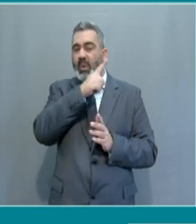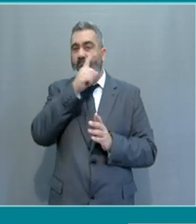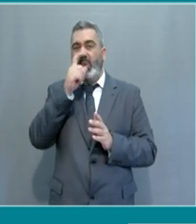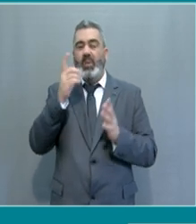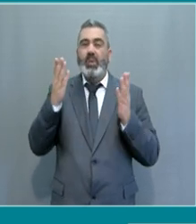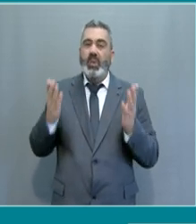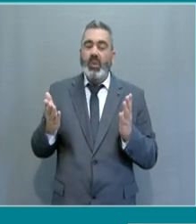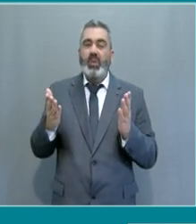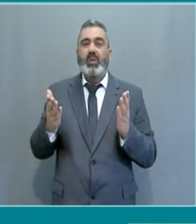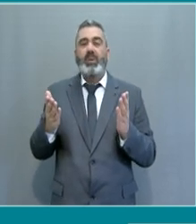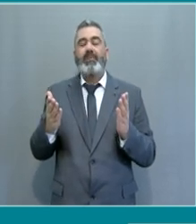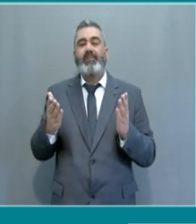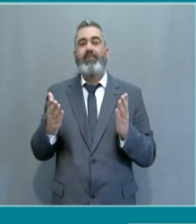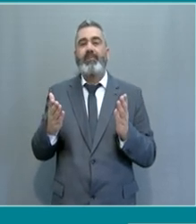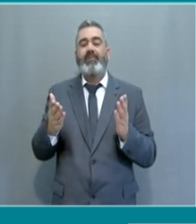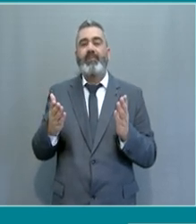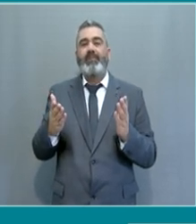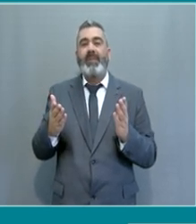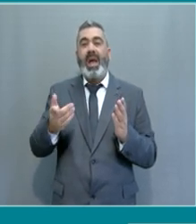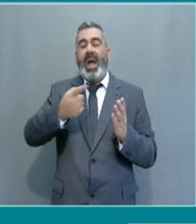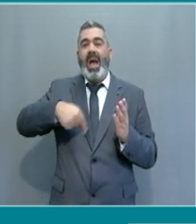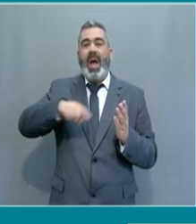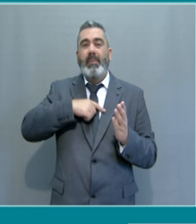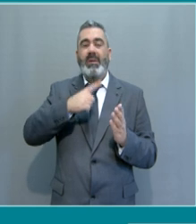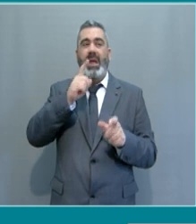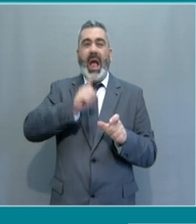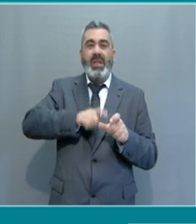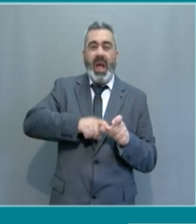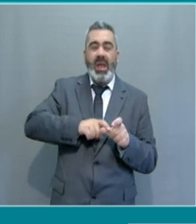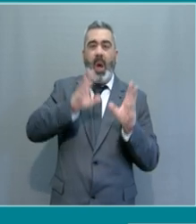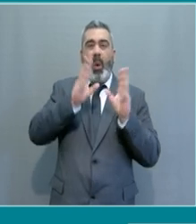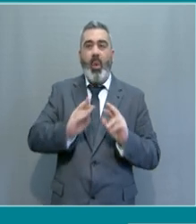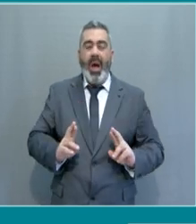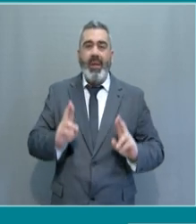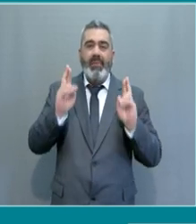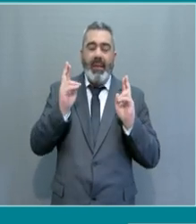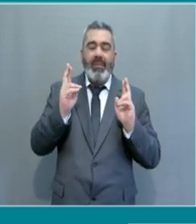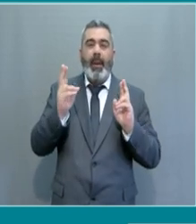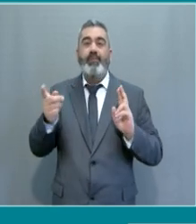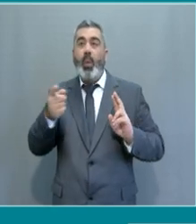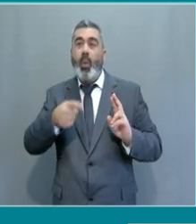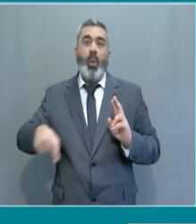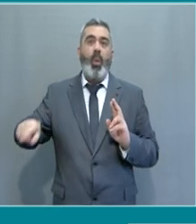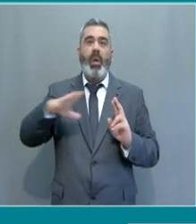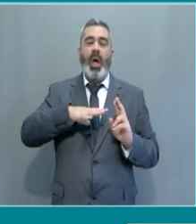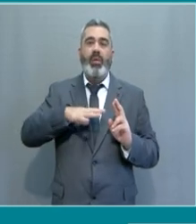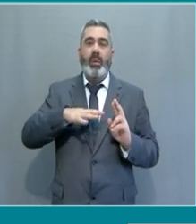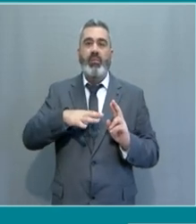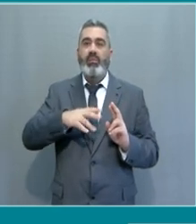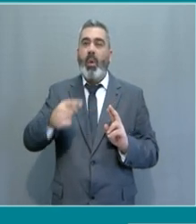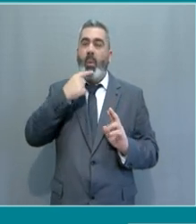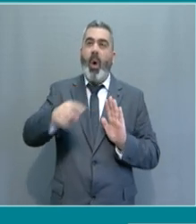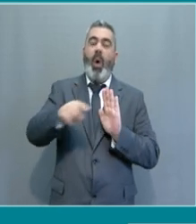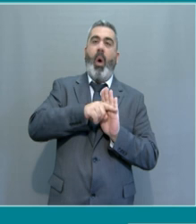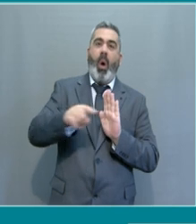ειδικά όντας μια ενεργειακή εταιρεία που όλος ο κόσμος μόνο αρνητικά έχει να